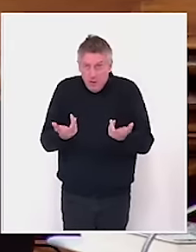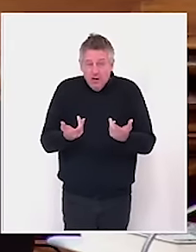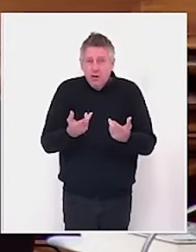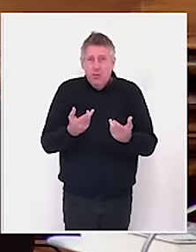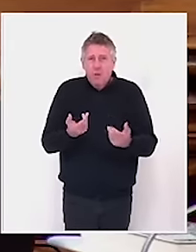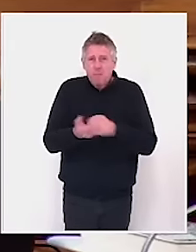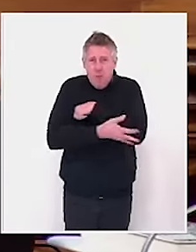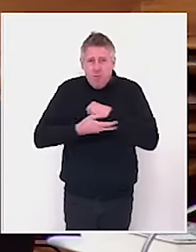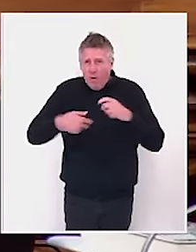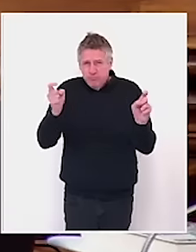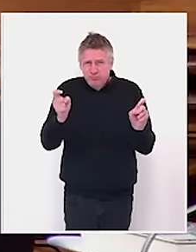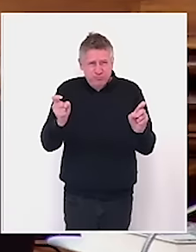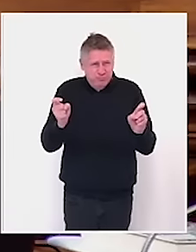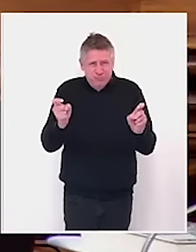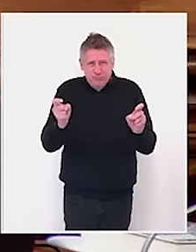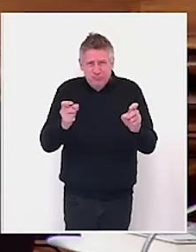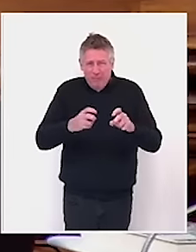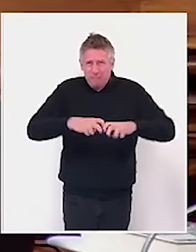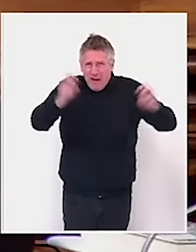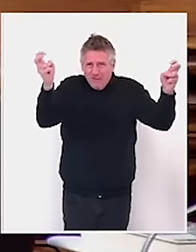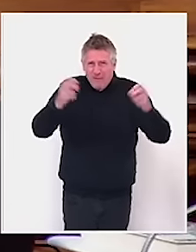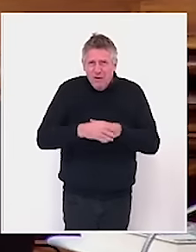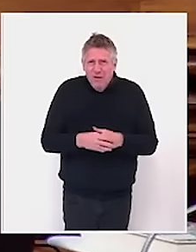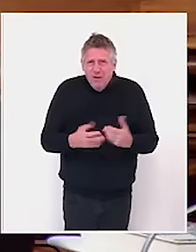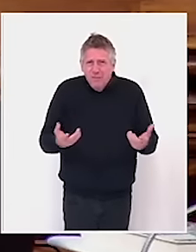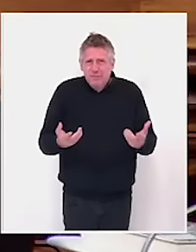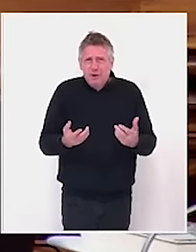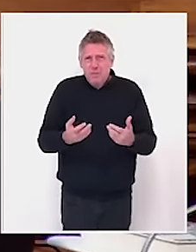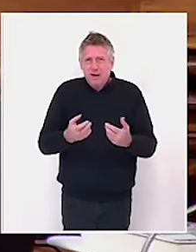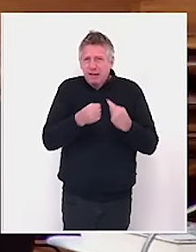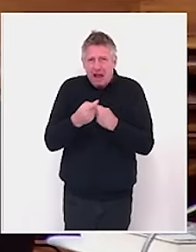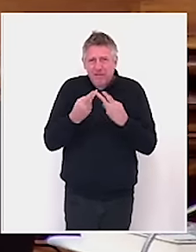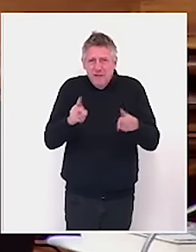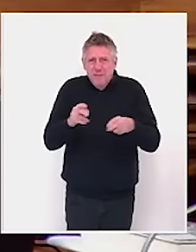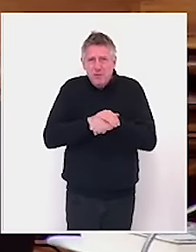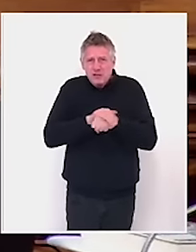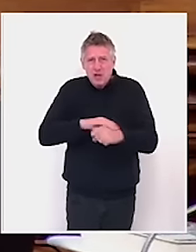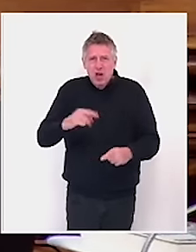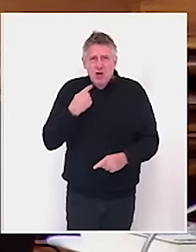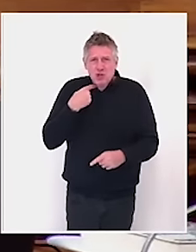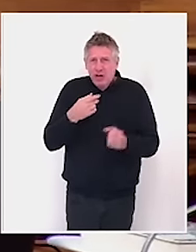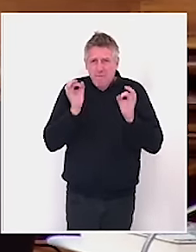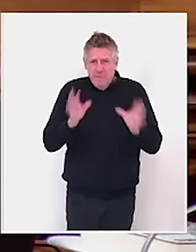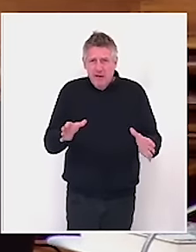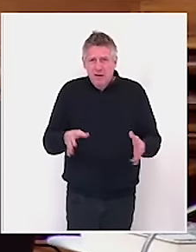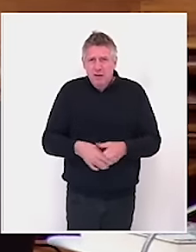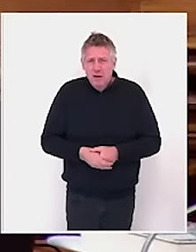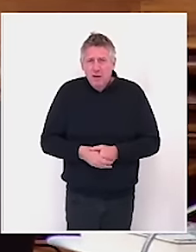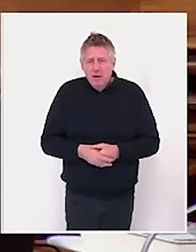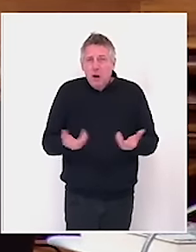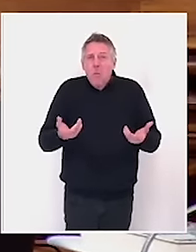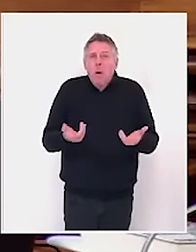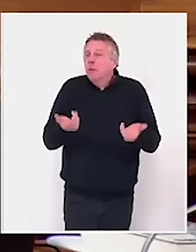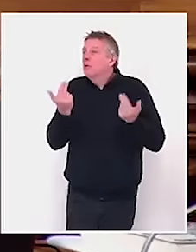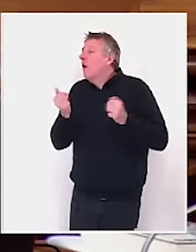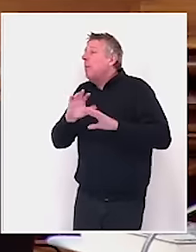pauvreté, il est le signe de l'échec de ces politiques de la ville. On ne peut pas faire comme si il y avait quelque chose qui n'allait pas